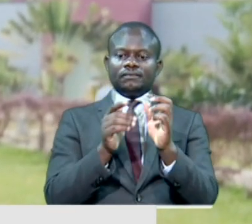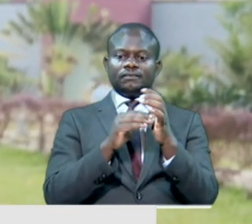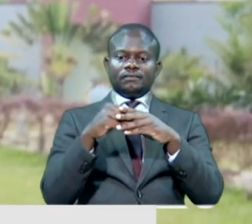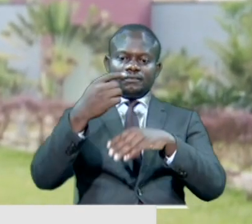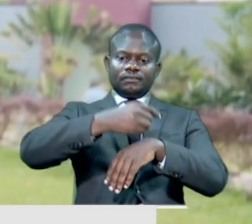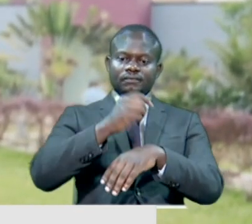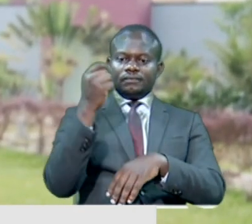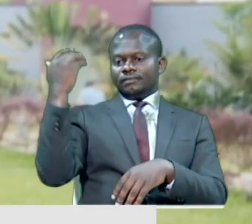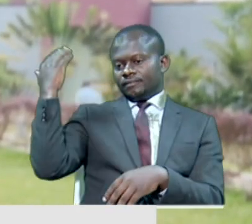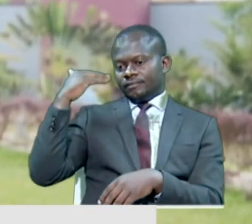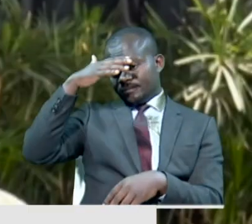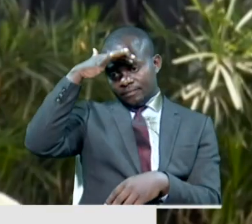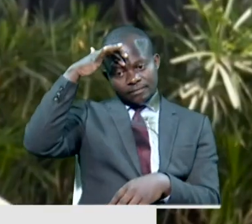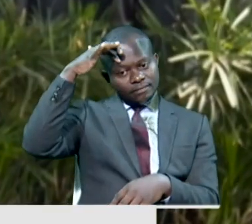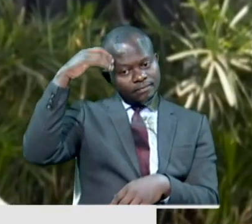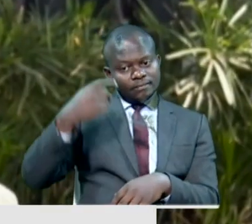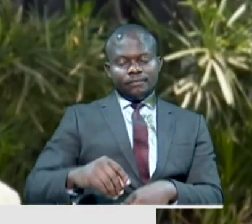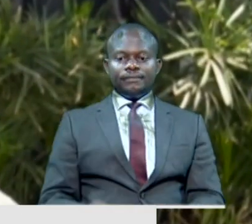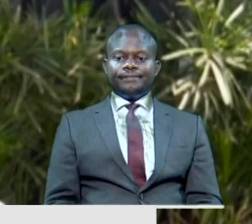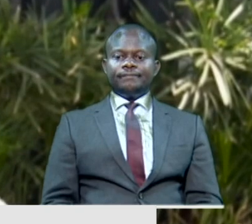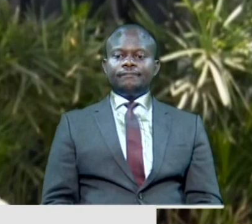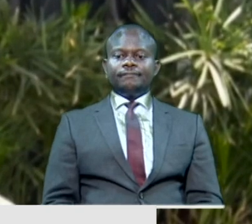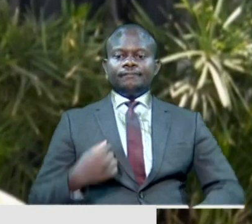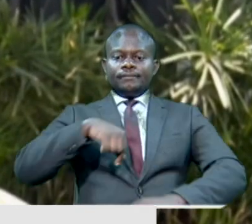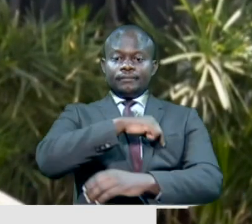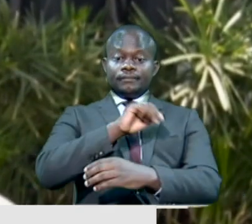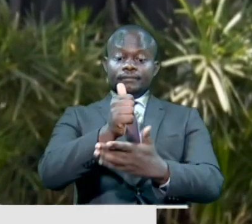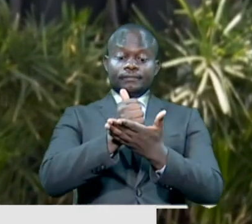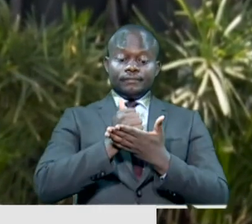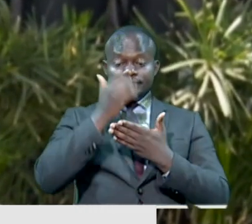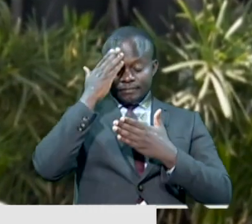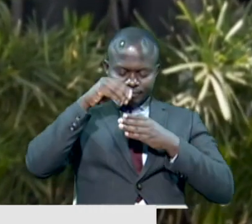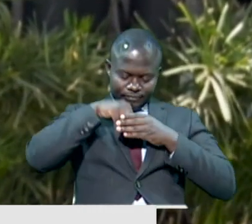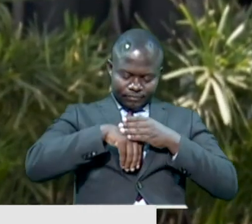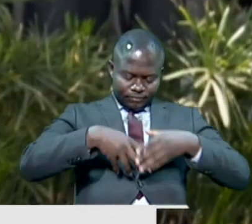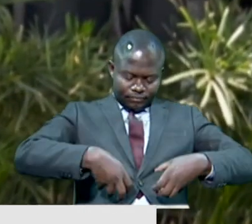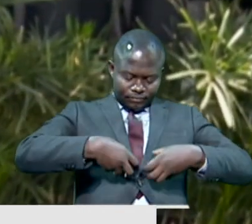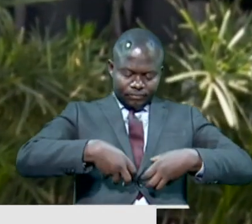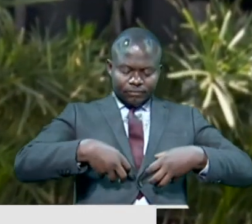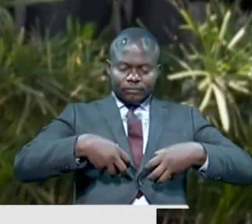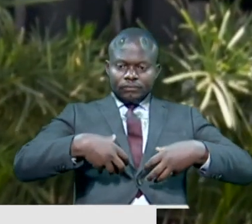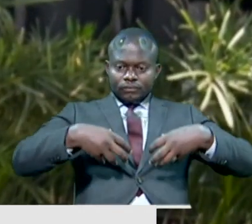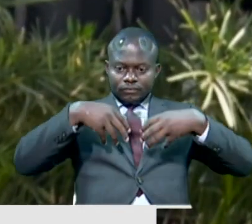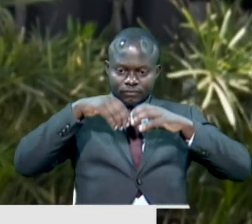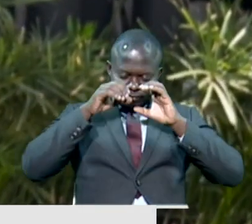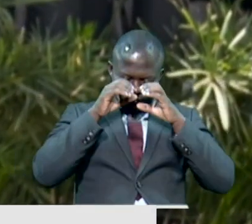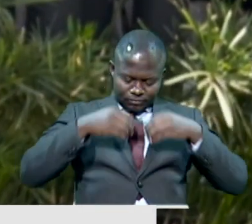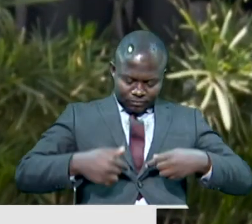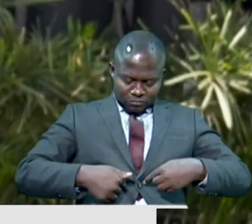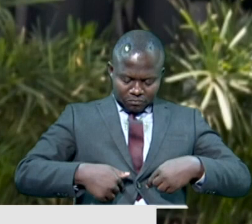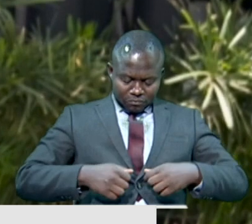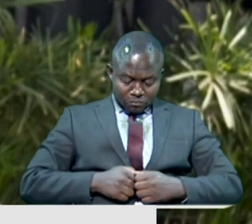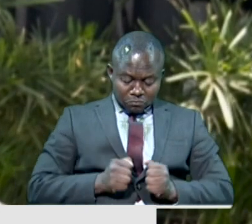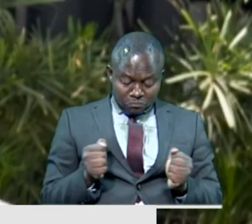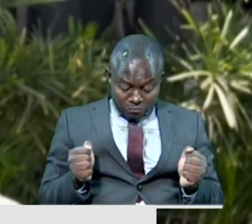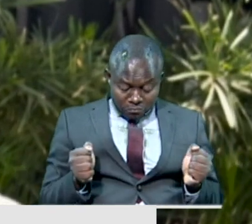minsi ya mbere byagoranaga yatufasha kubona munda inyama zo munda ushobora no